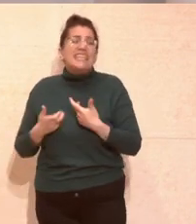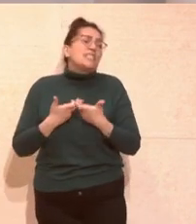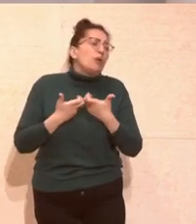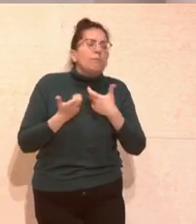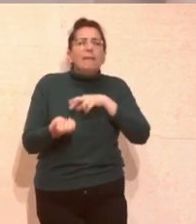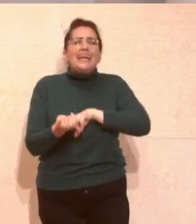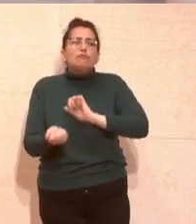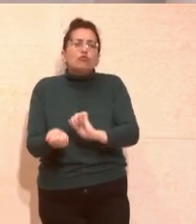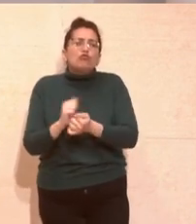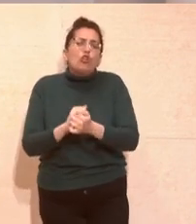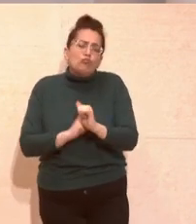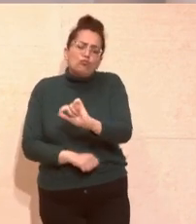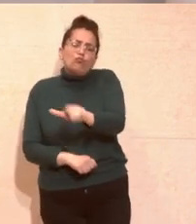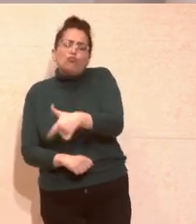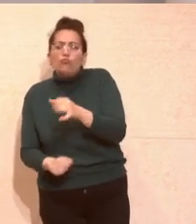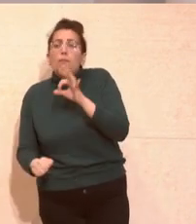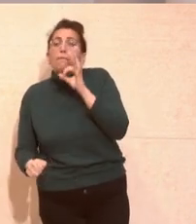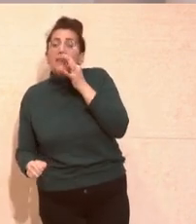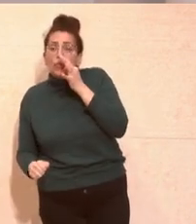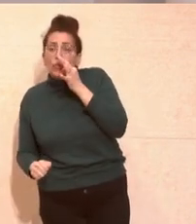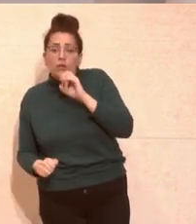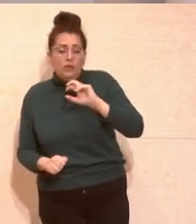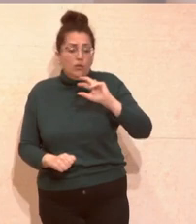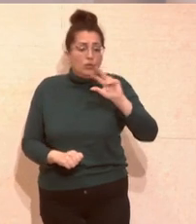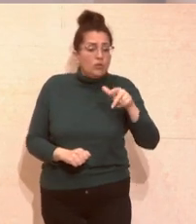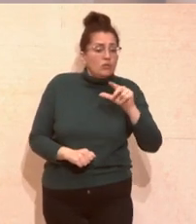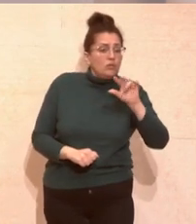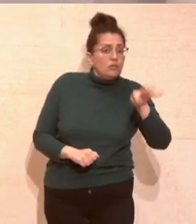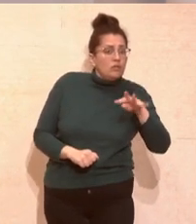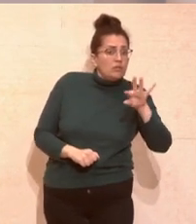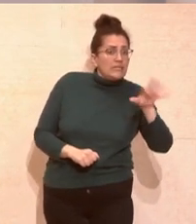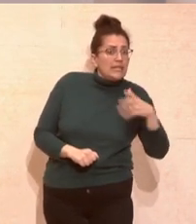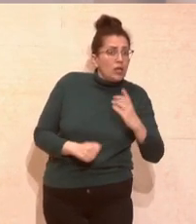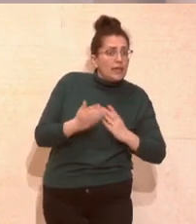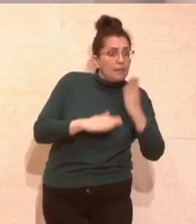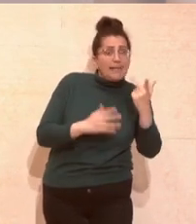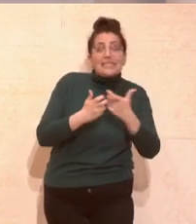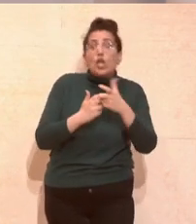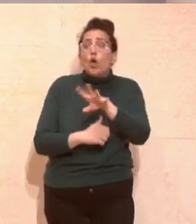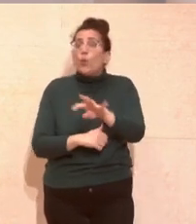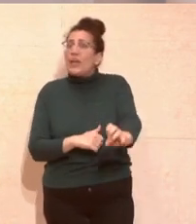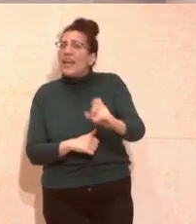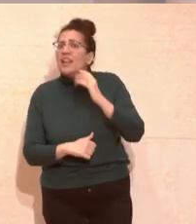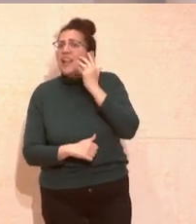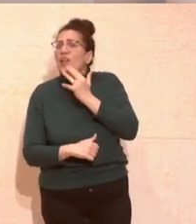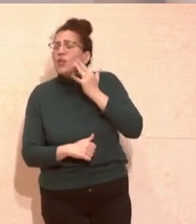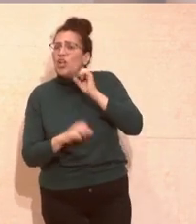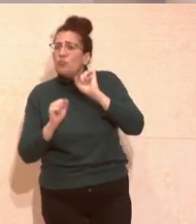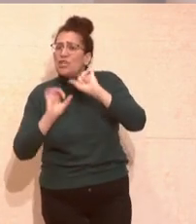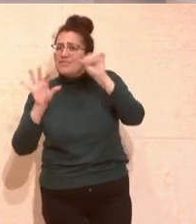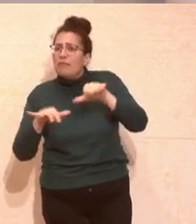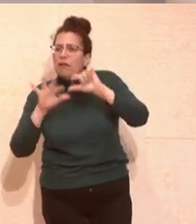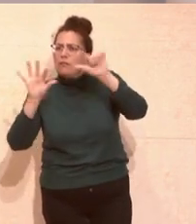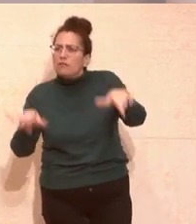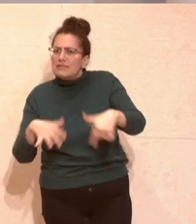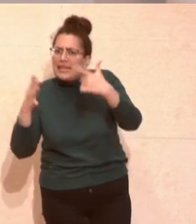ça va, mais dès qu'on commence à aller au-delà de 3 heures, 4 heures, 5 heures, parfois on voit des adolescents qui sont décalés de 6 heures ou 7 heures